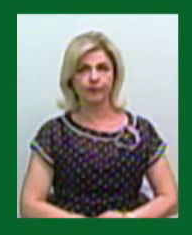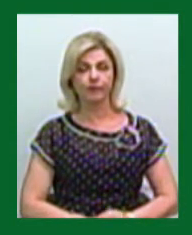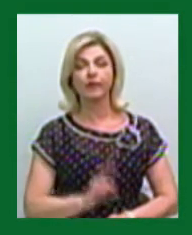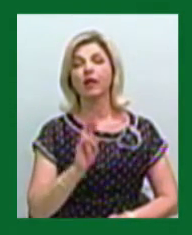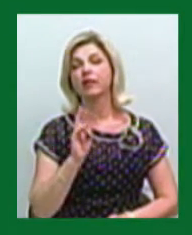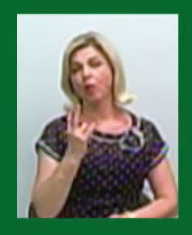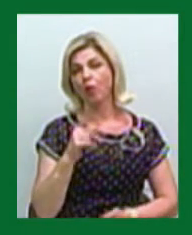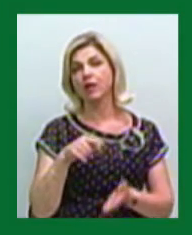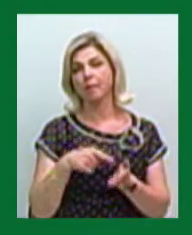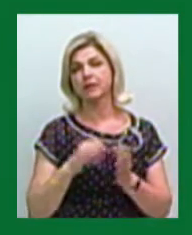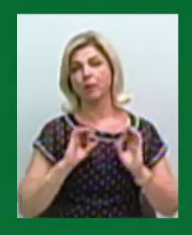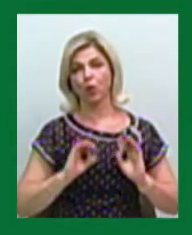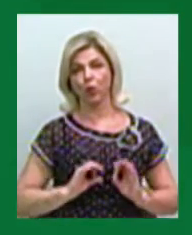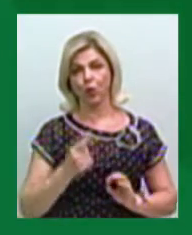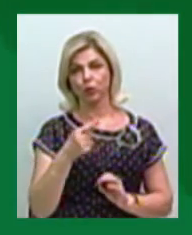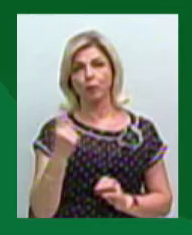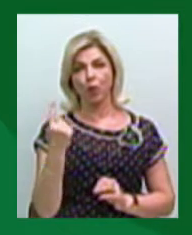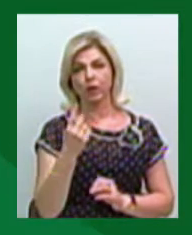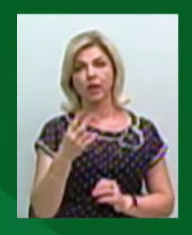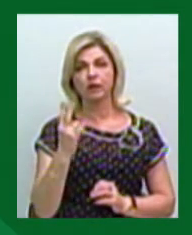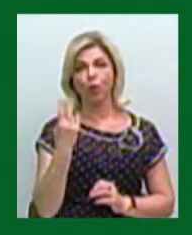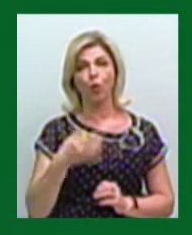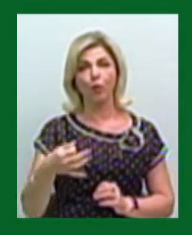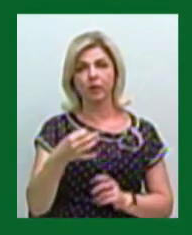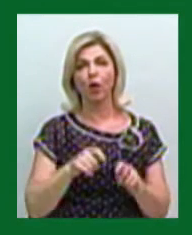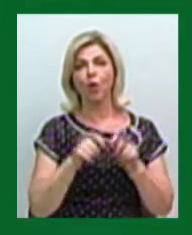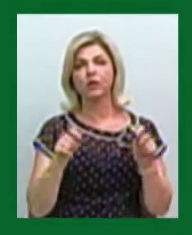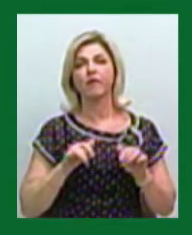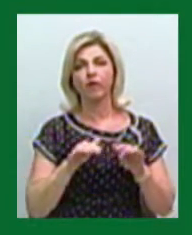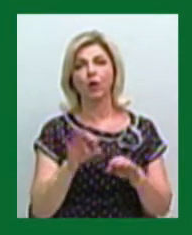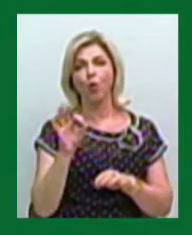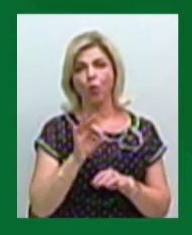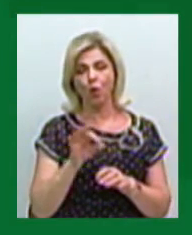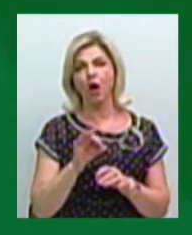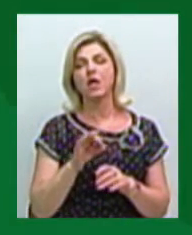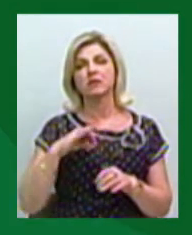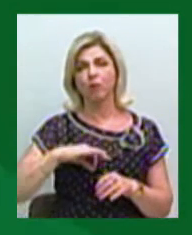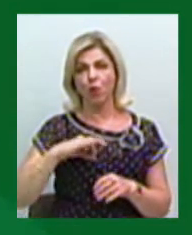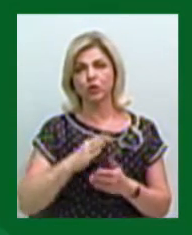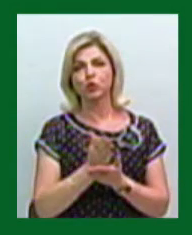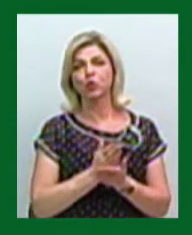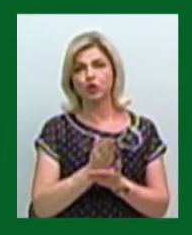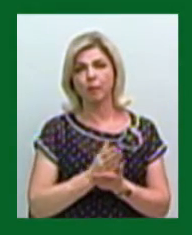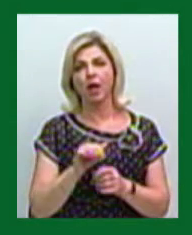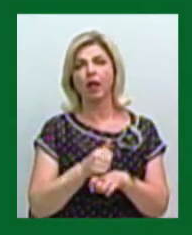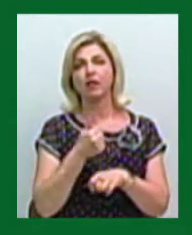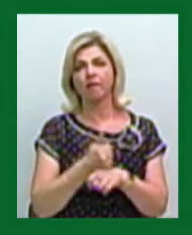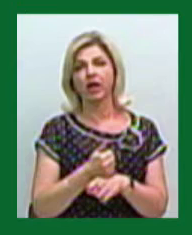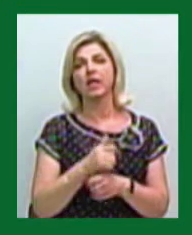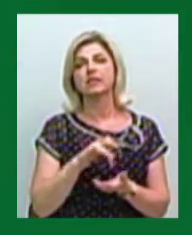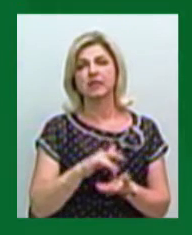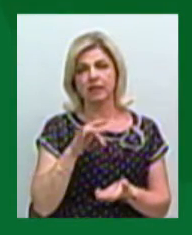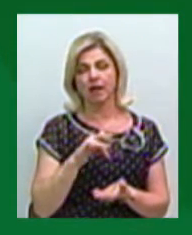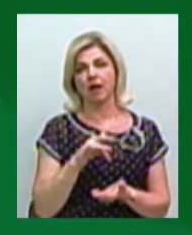Миколаївська місцева прокуратура номер 1 Миколаївської області відкрила справу відносно зловживання службовим становищем голови адміністрації Центрального району